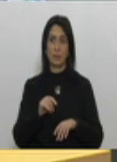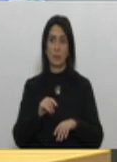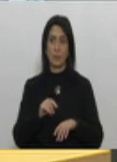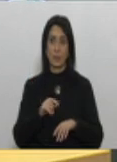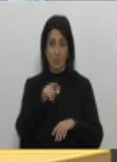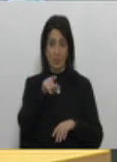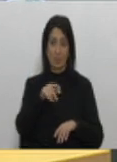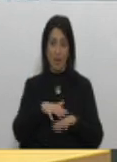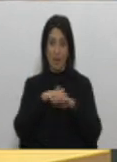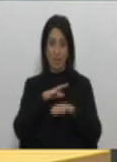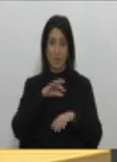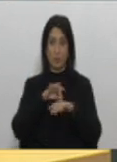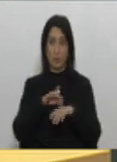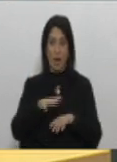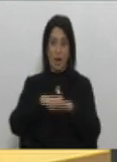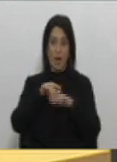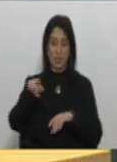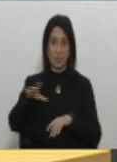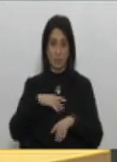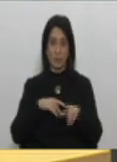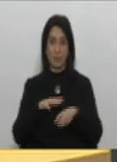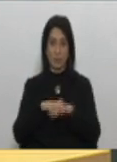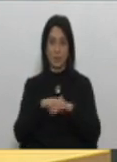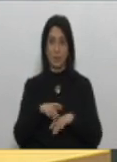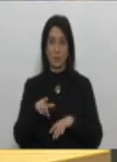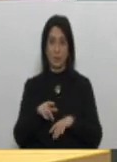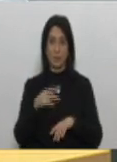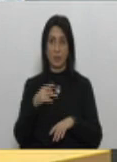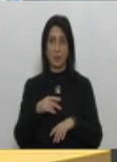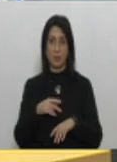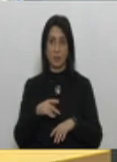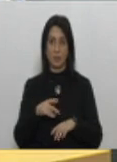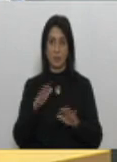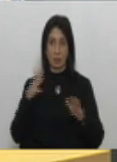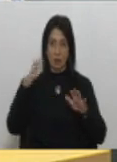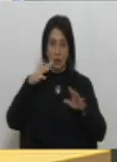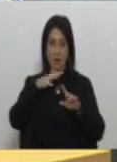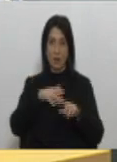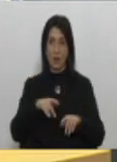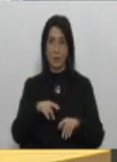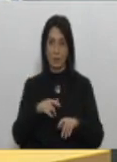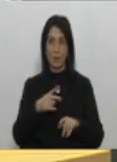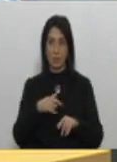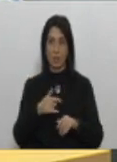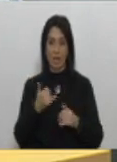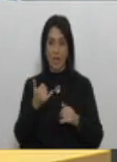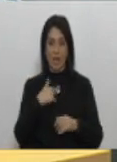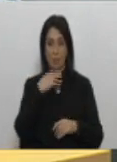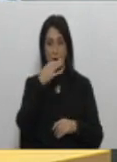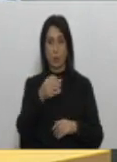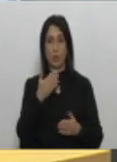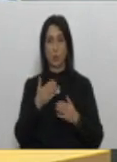ხომ არ იყავით ეს ადამიანები, რომლებიც აქციებს მართავდით და მოძღვრავდით? აქედან ჩვენ მოძღვრავთ ეხლა, რომ